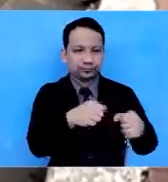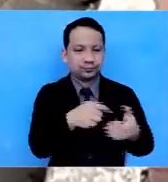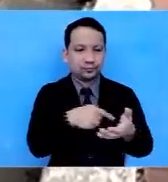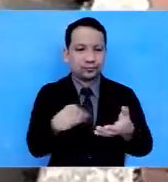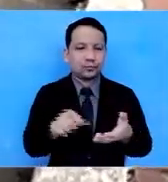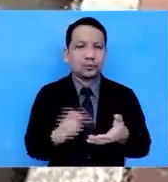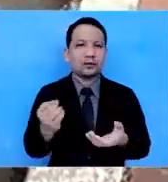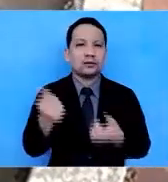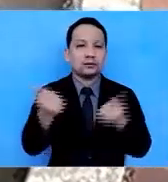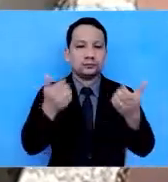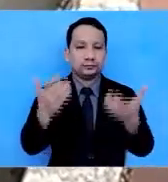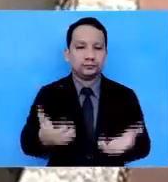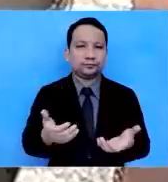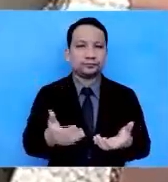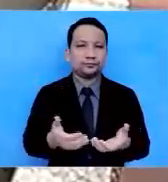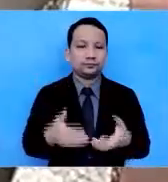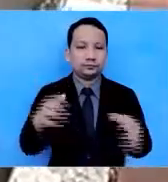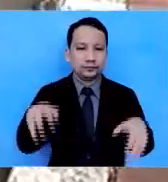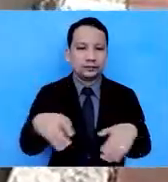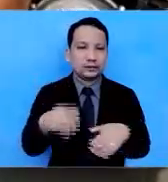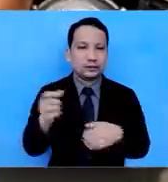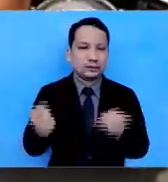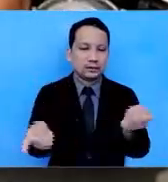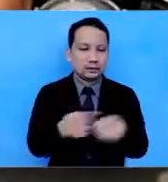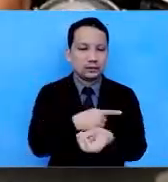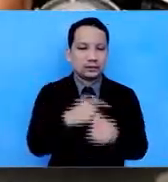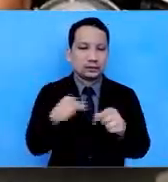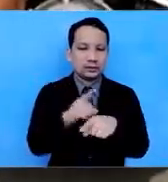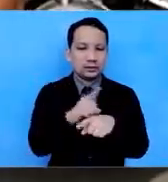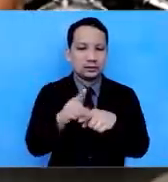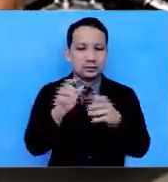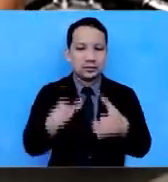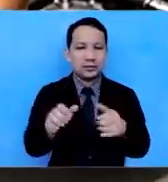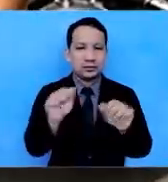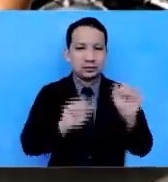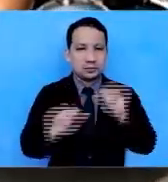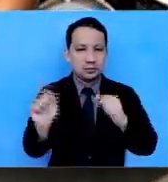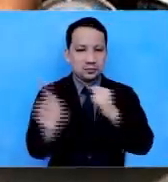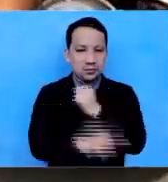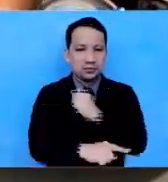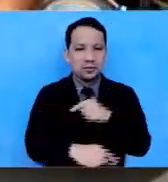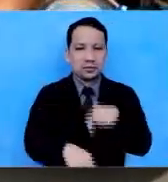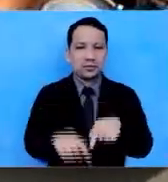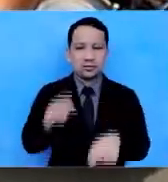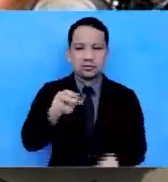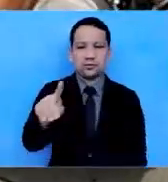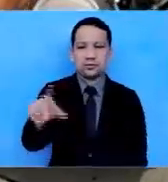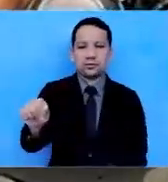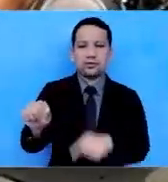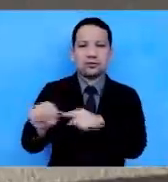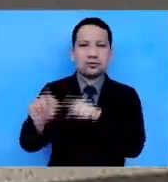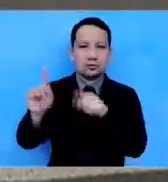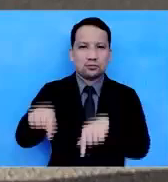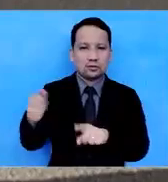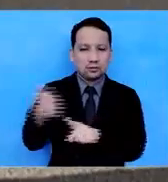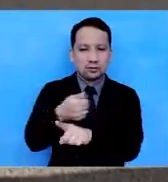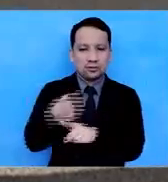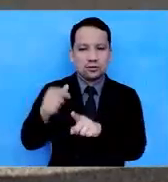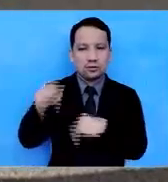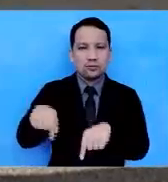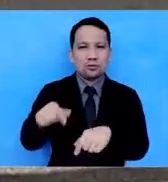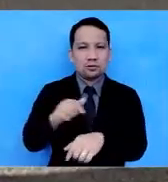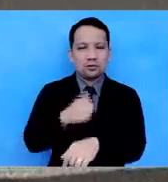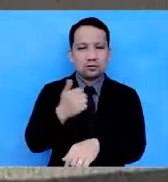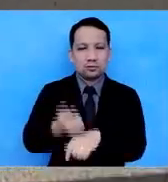ng administratibo at papatawan pa ng disciplinary action. Pero tutuldyan ng MMDA dahil posibleng maabuso raw ang kanilang mga